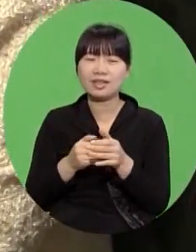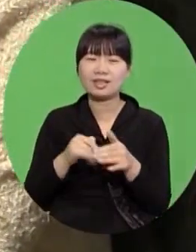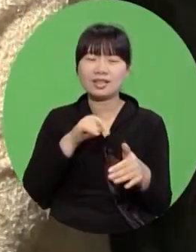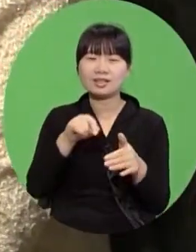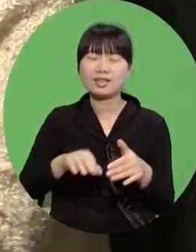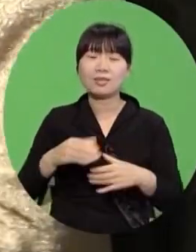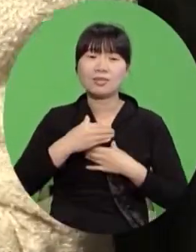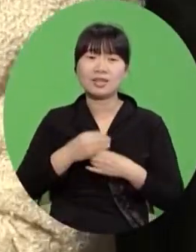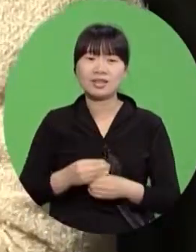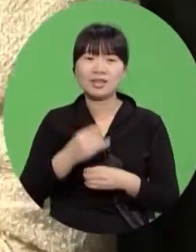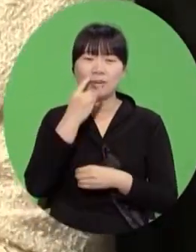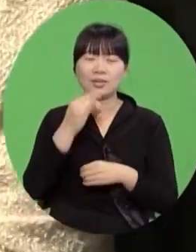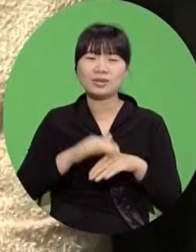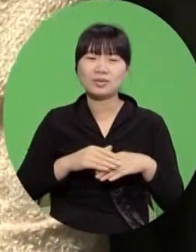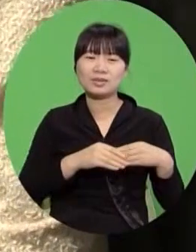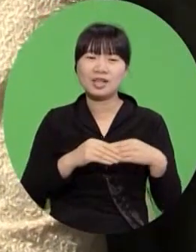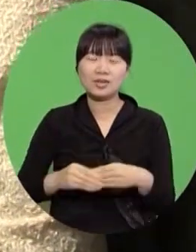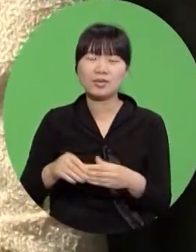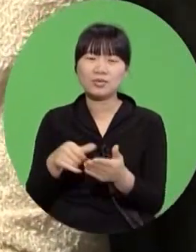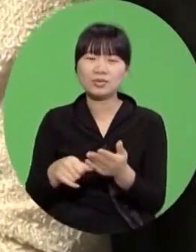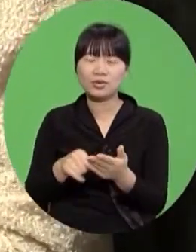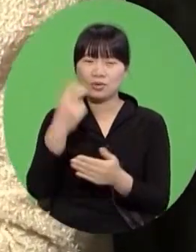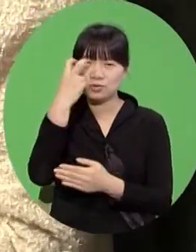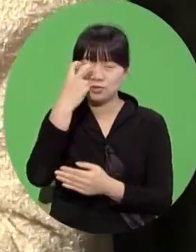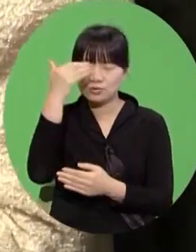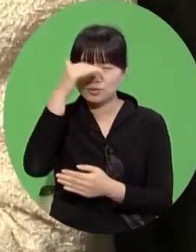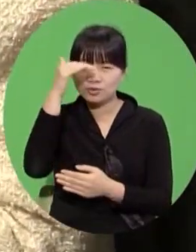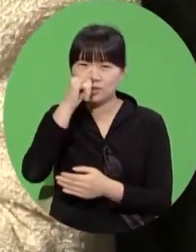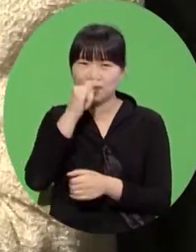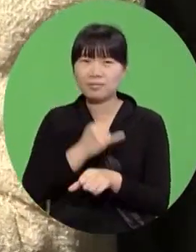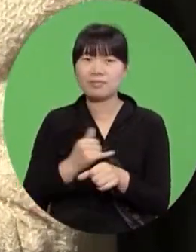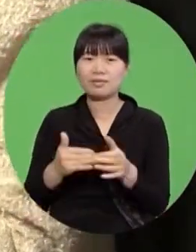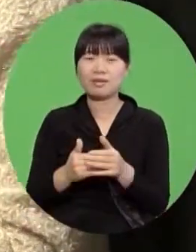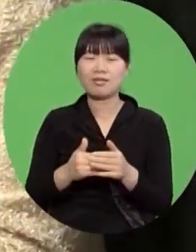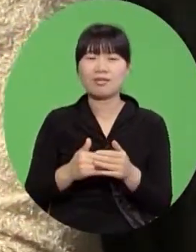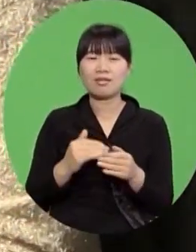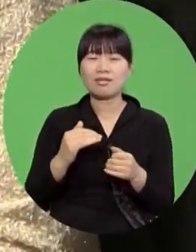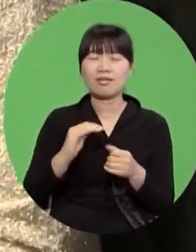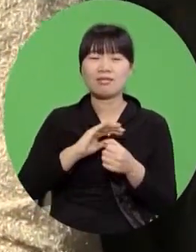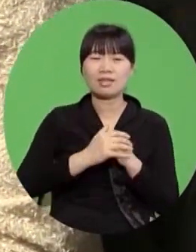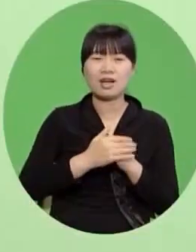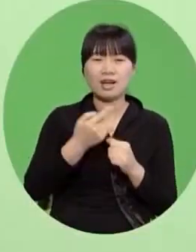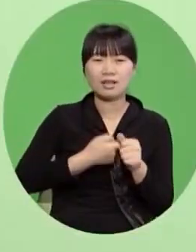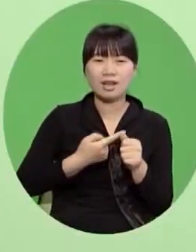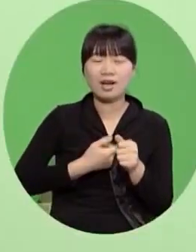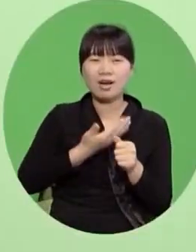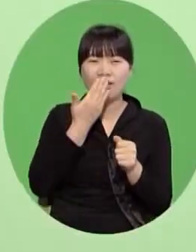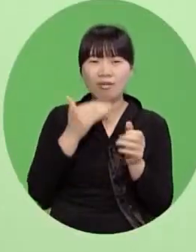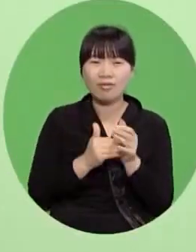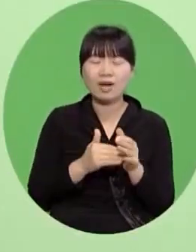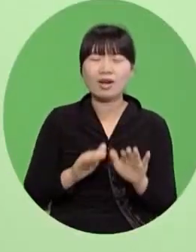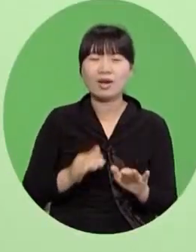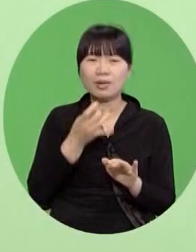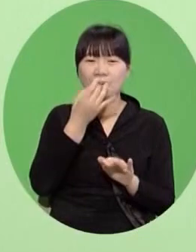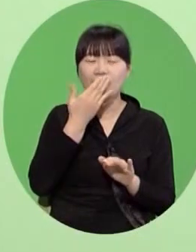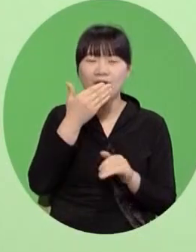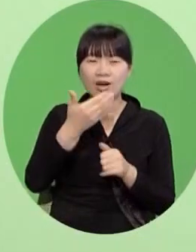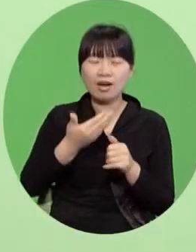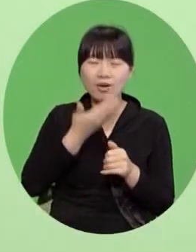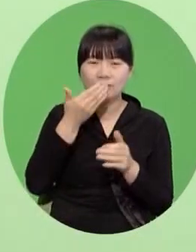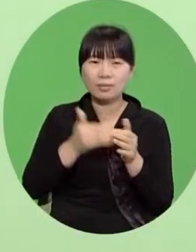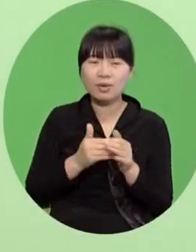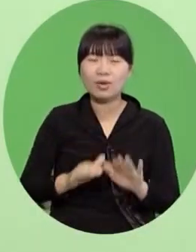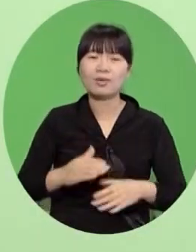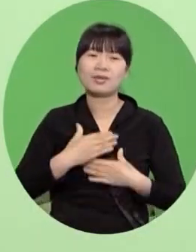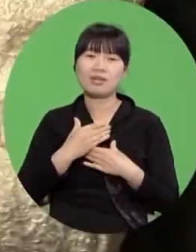아이가 조금 편하게 엄마 손잡고 그 집 물건 구경하고 깎아주는 사과 얻어먹고 밥도 얻어먹고 조금 편하게